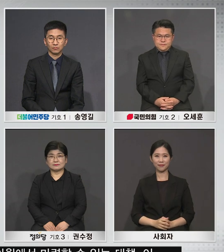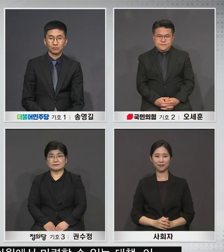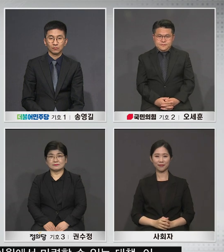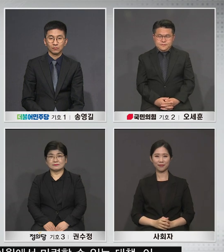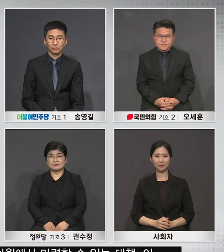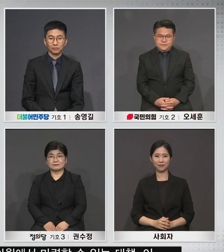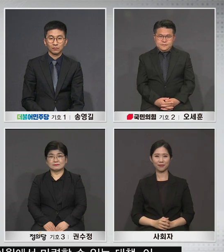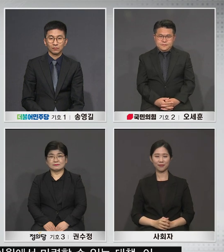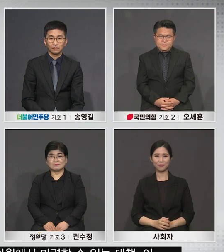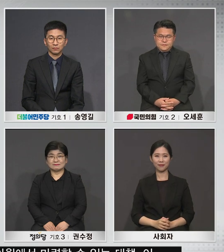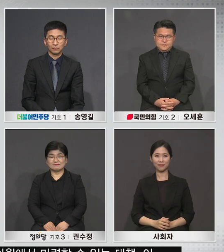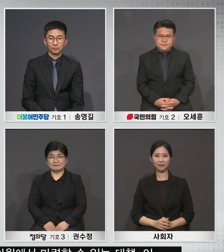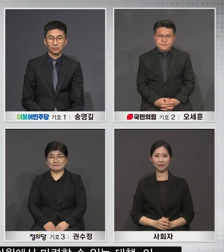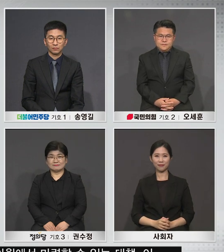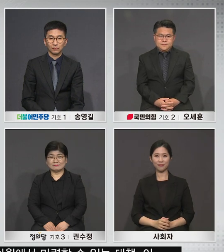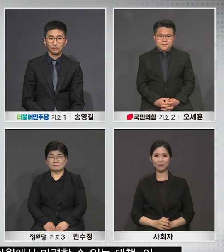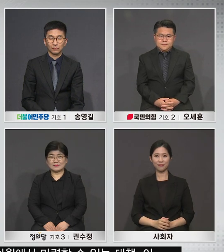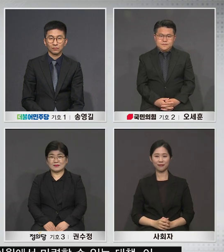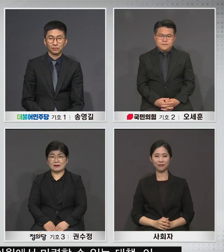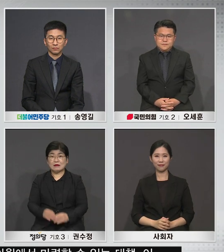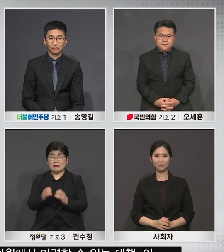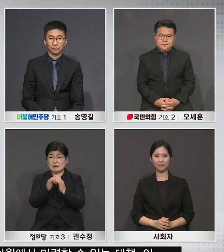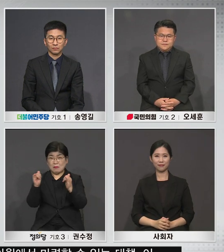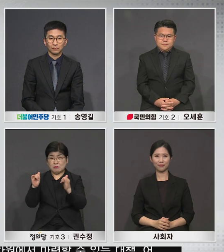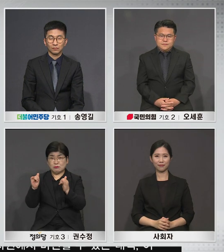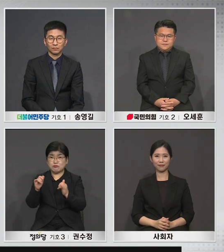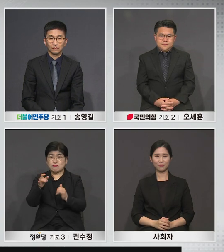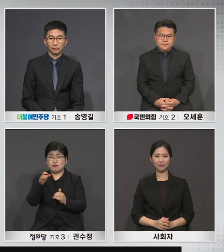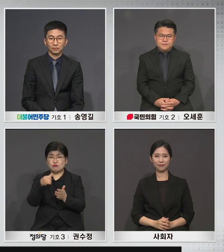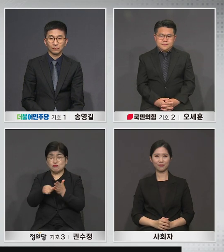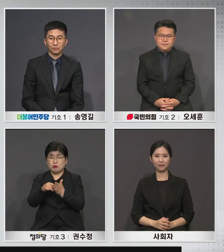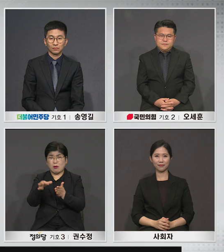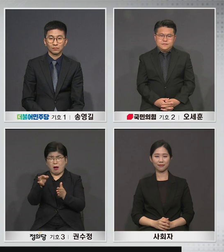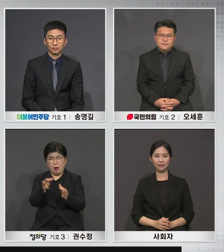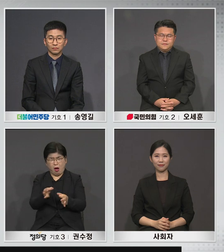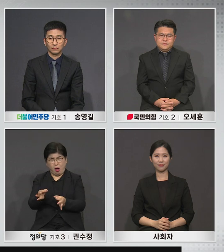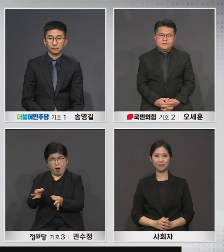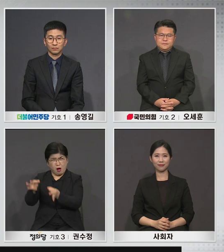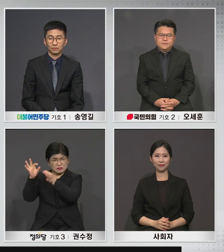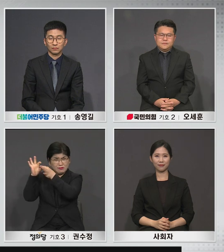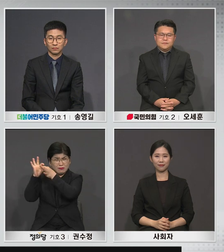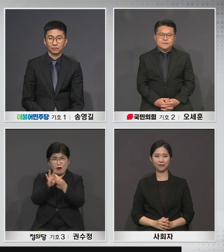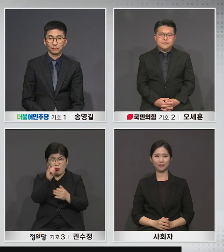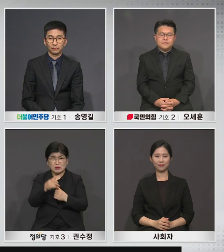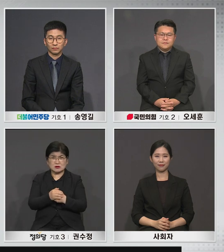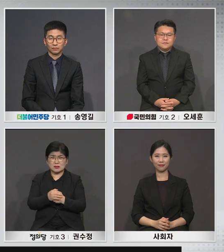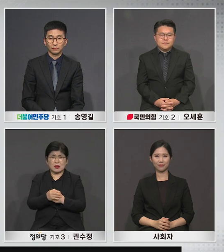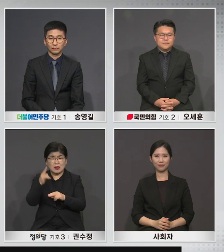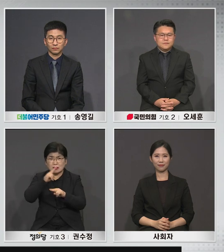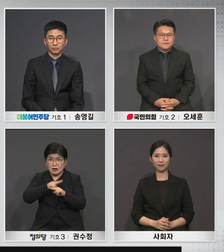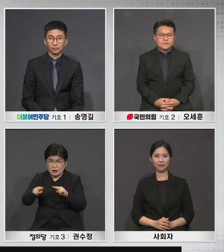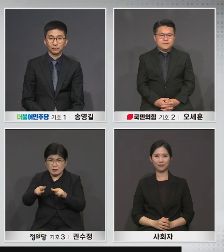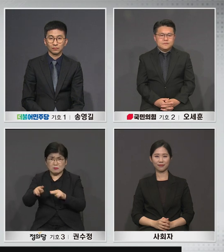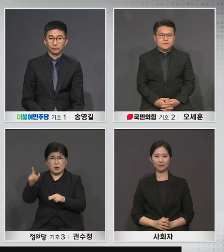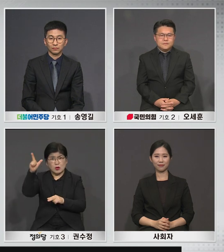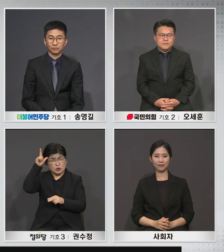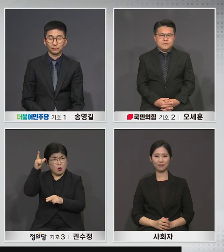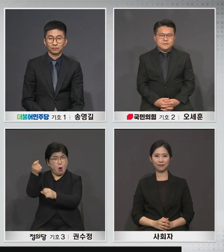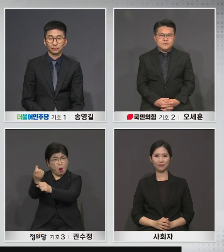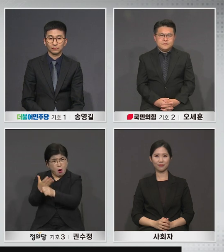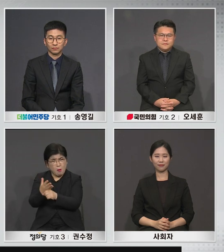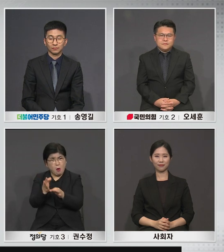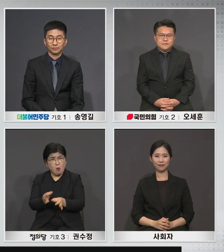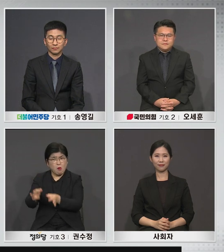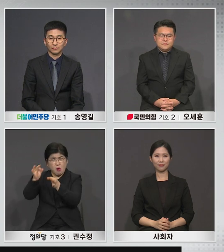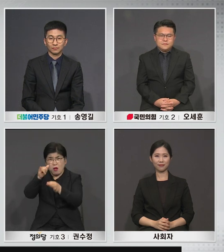네, 서민물가가 계속 말씀 주신 것처럼 치솟고 있습니다. 석유류와 수입산 소고기 가격 치솟았고요.